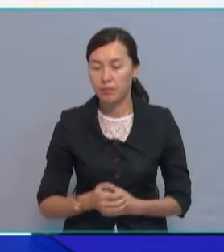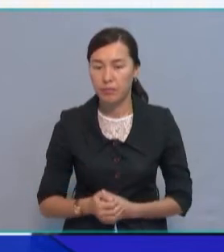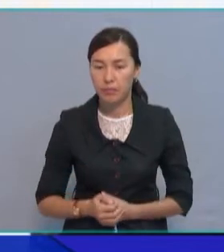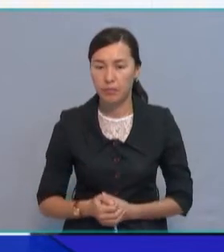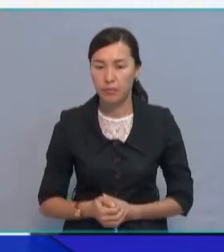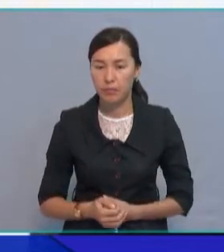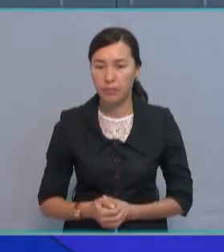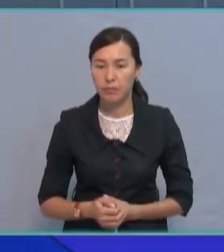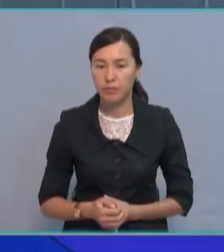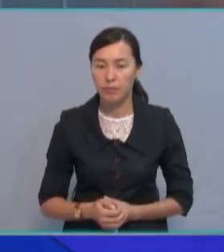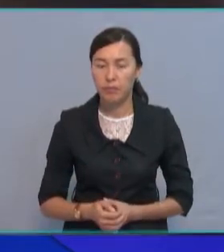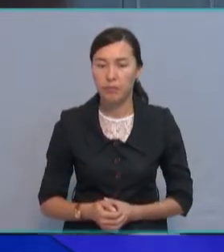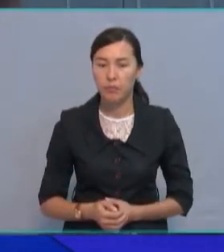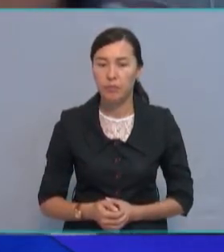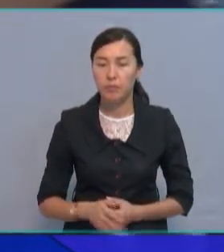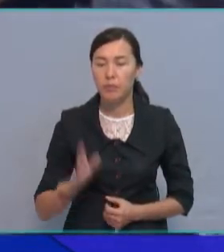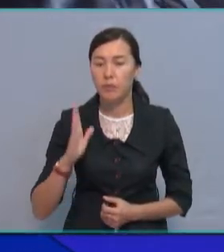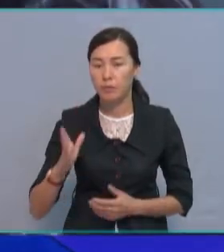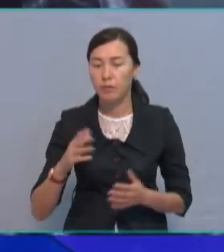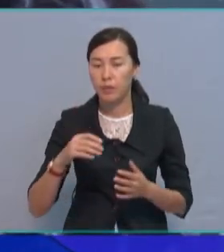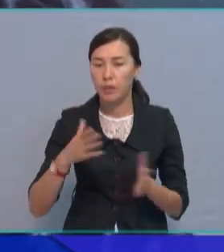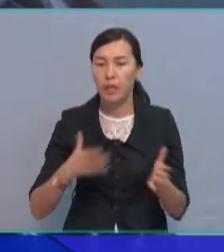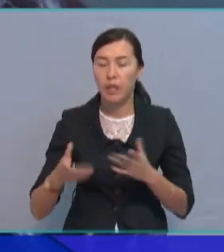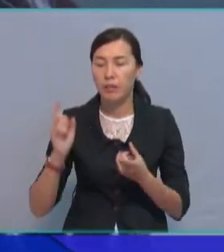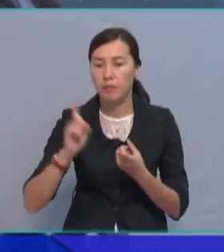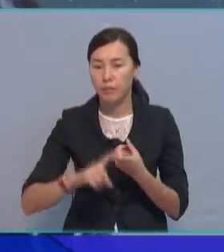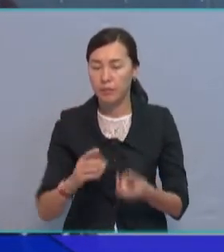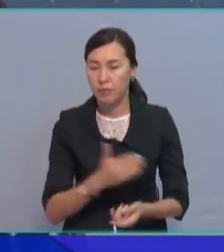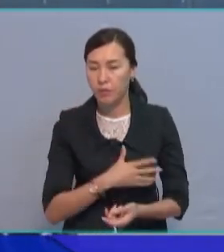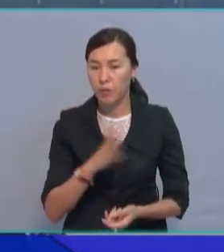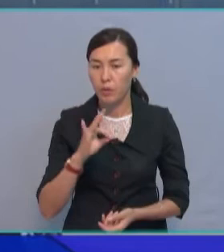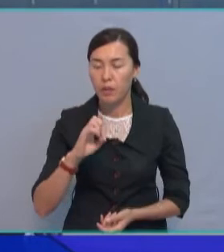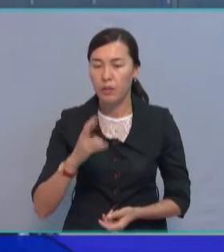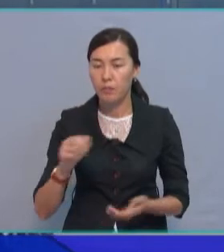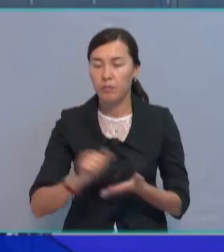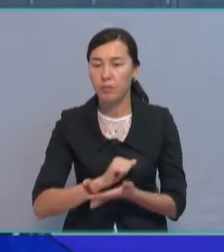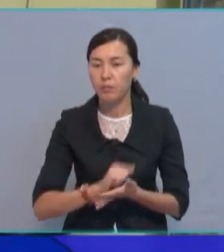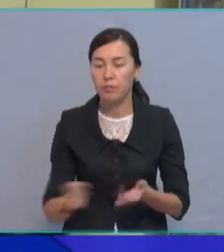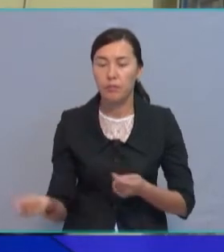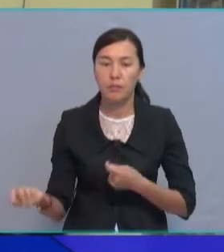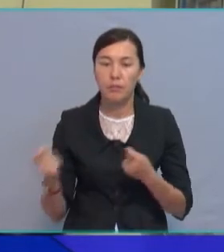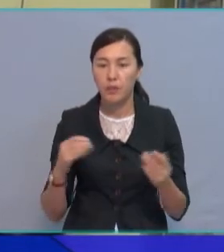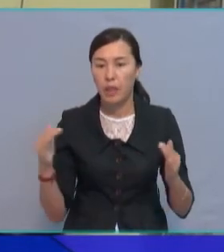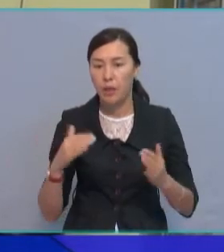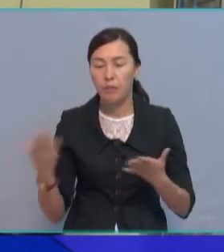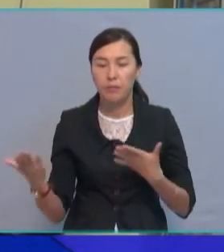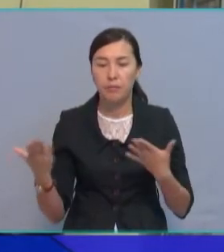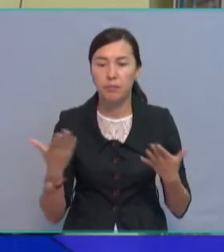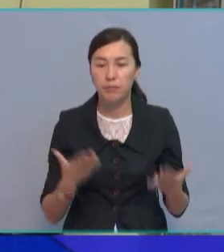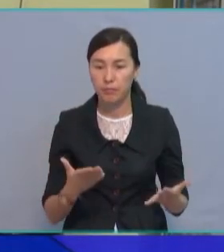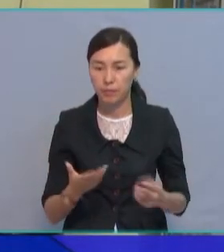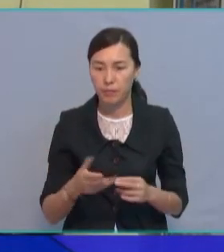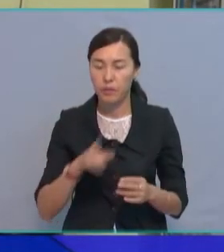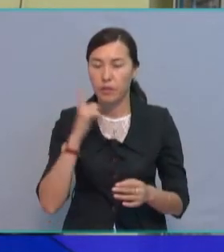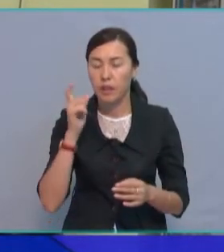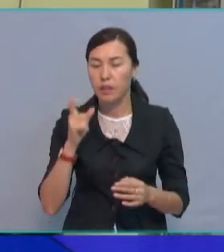өзіміздің компьютерін кластырдан. Өз болашағын жол саласымен байланыстырған Тағай Оразбек құжаттарын арқалап колледжге тапсыруға келіпті.